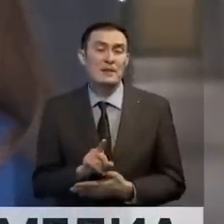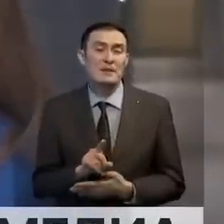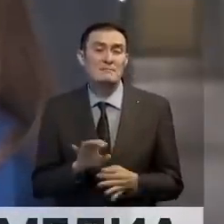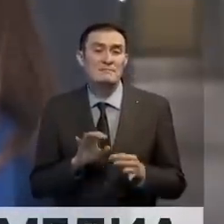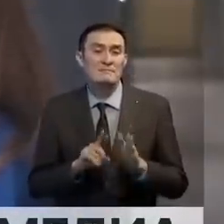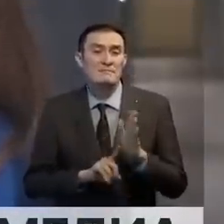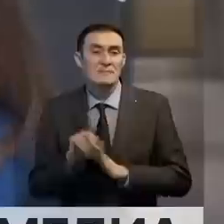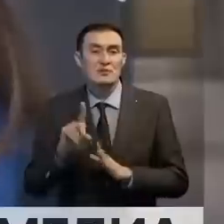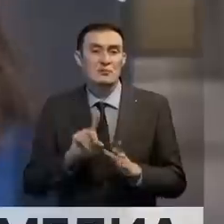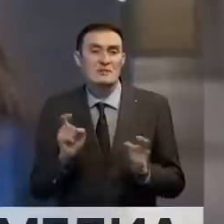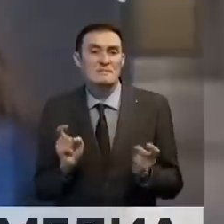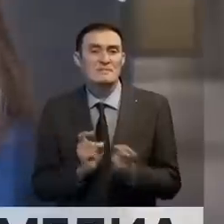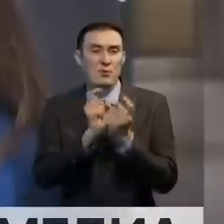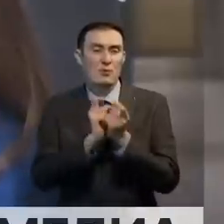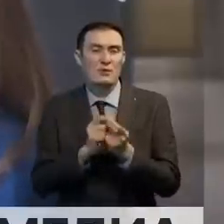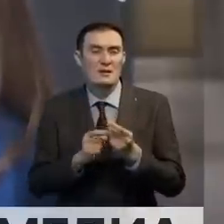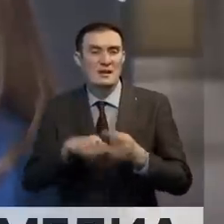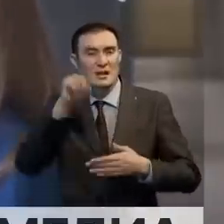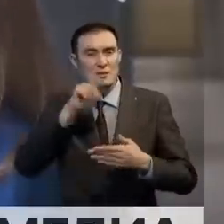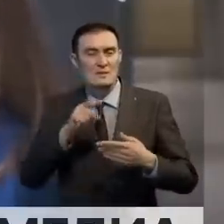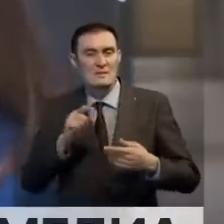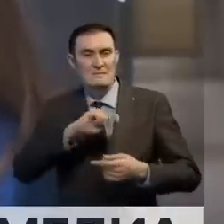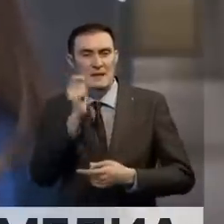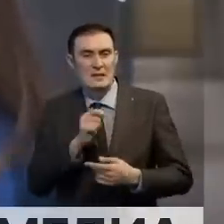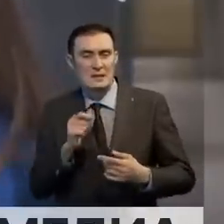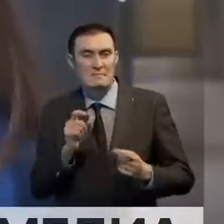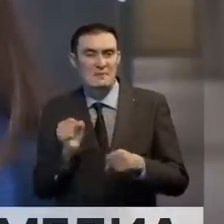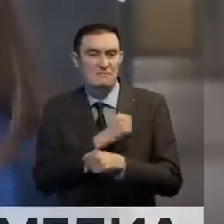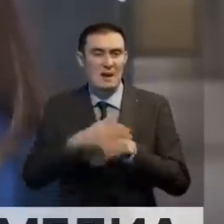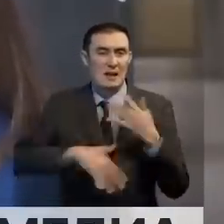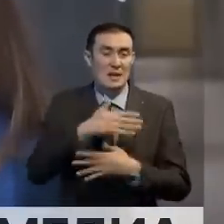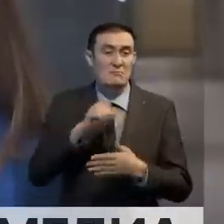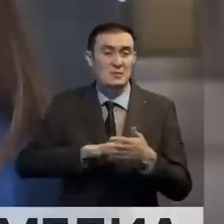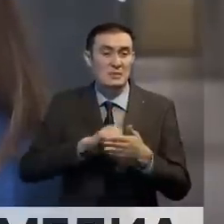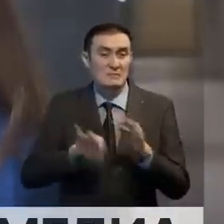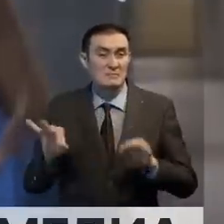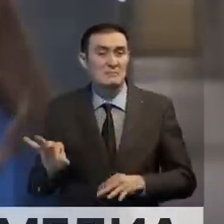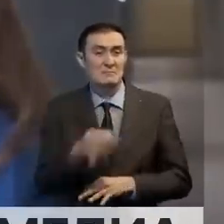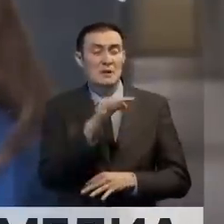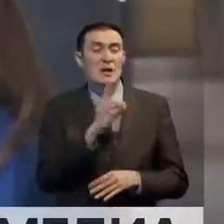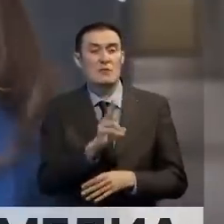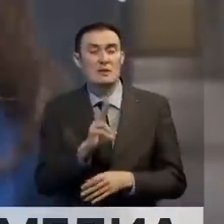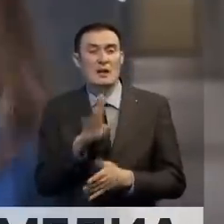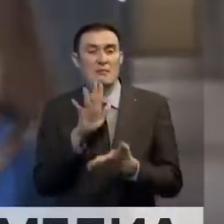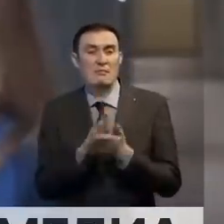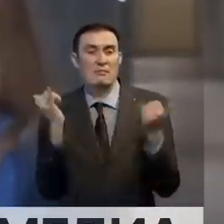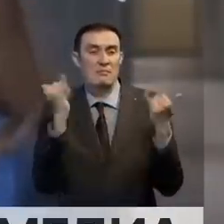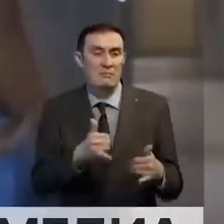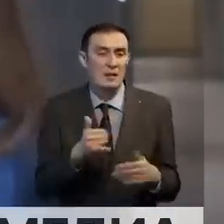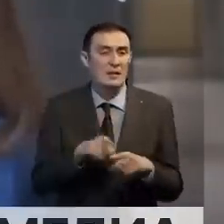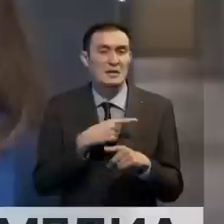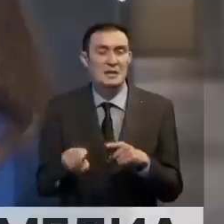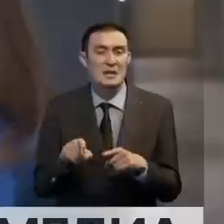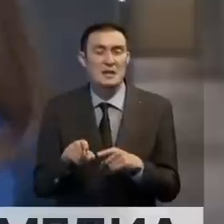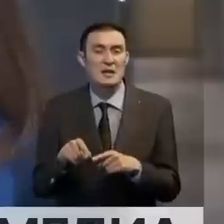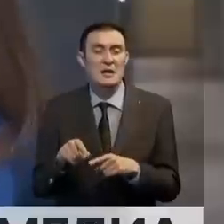разжечь какую-то рознь, там, национальную, религиозную, спровоцировать беспорядки, да, кого-то обелить, кого-то, скажем,